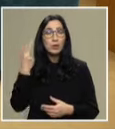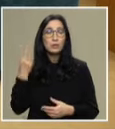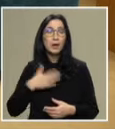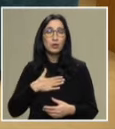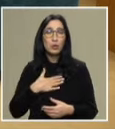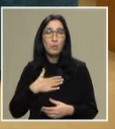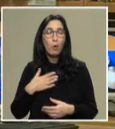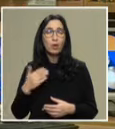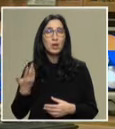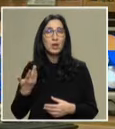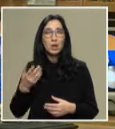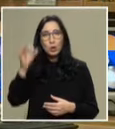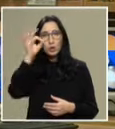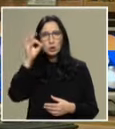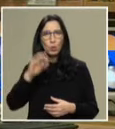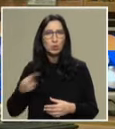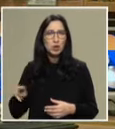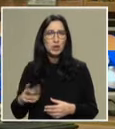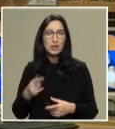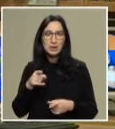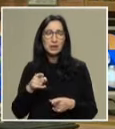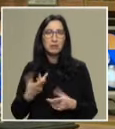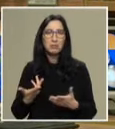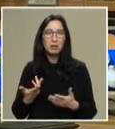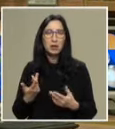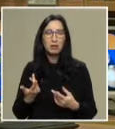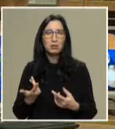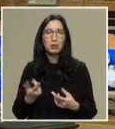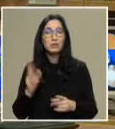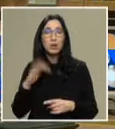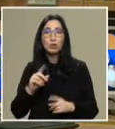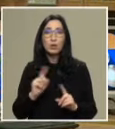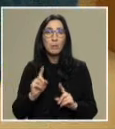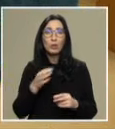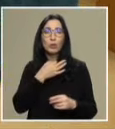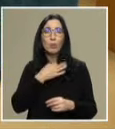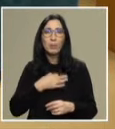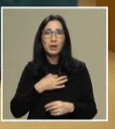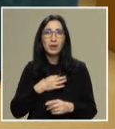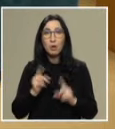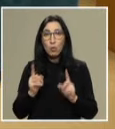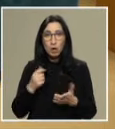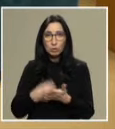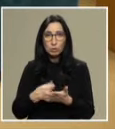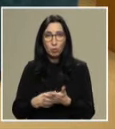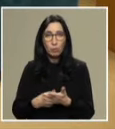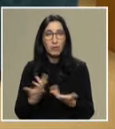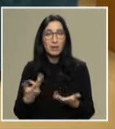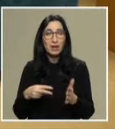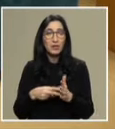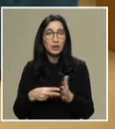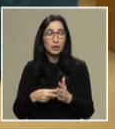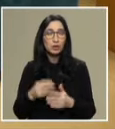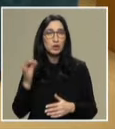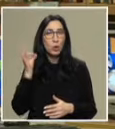мой съученик е с такива наклонности и все още не мога да го преглътна. Когато си купуваме някакъв електрически